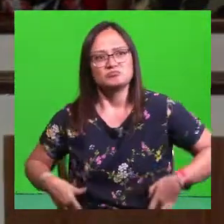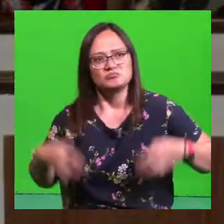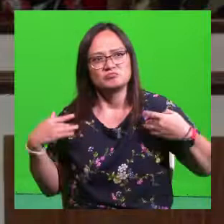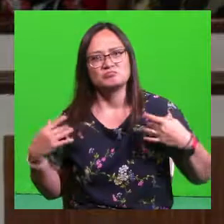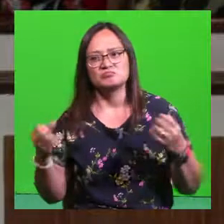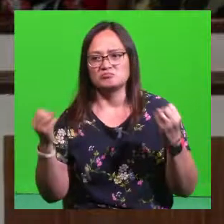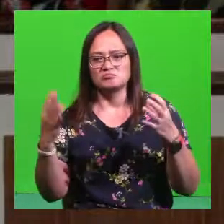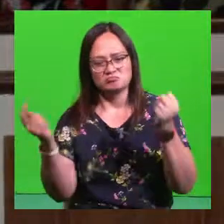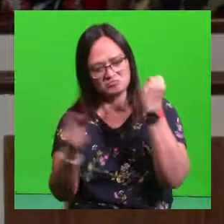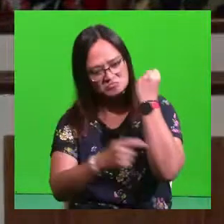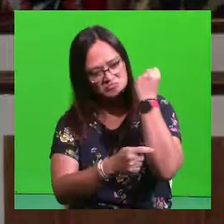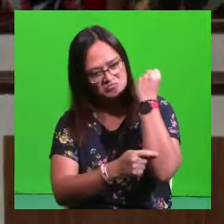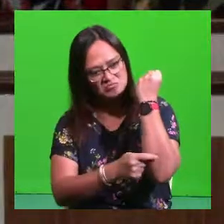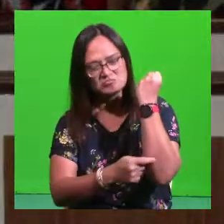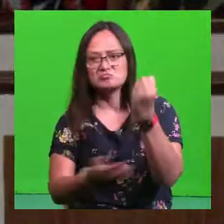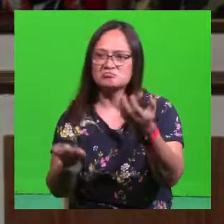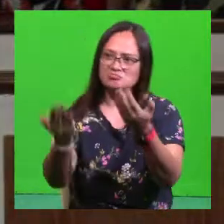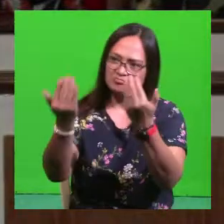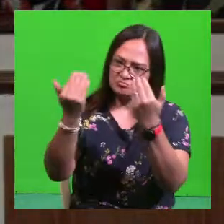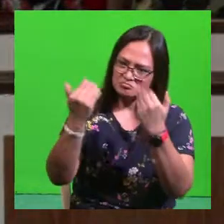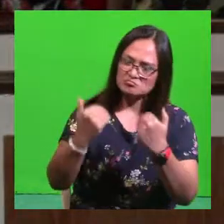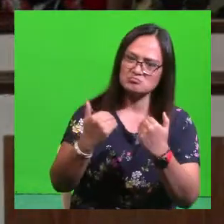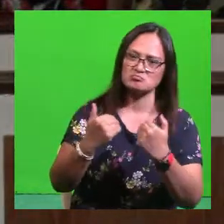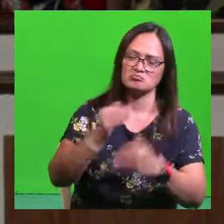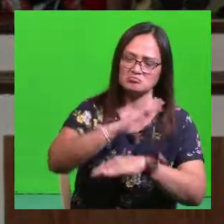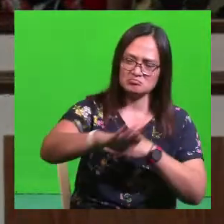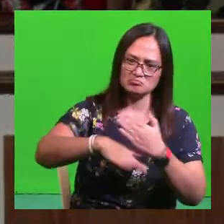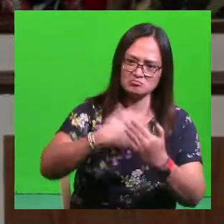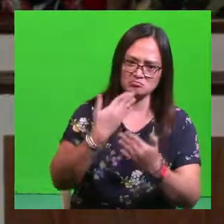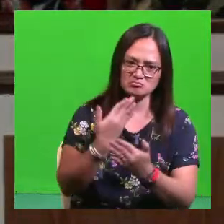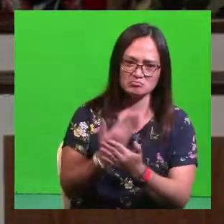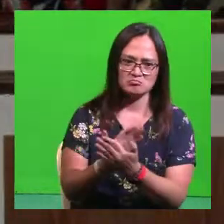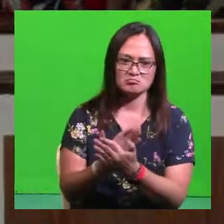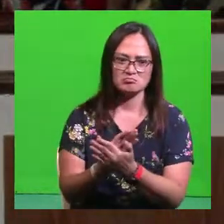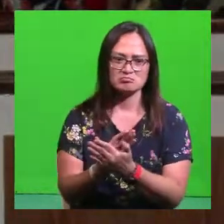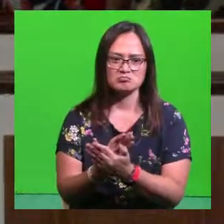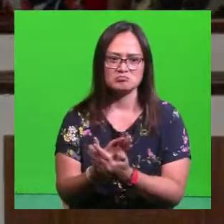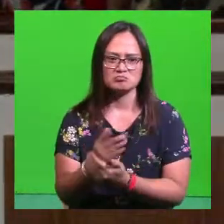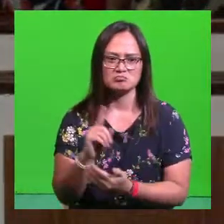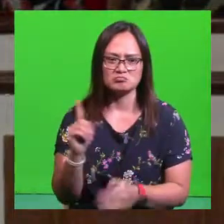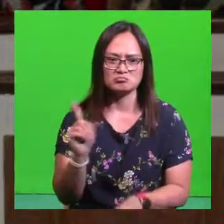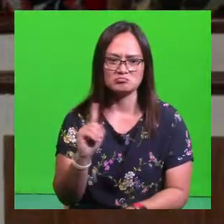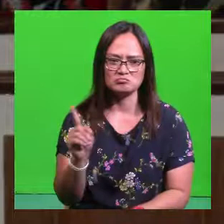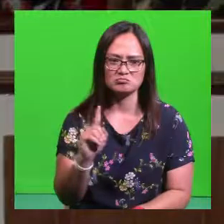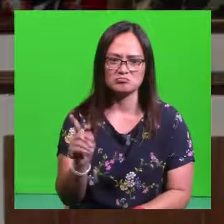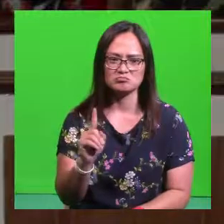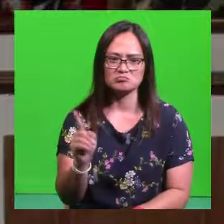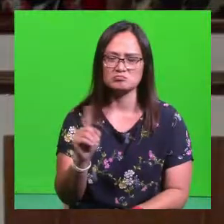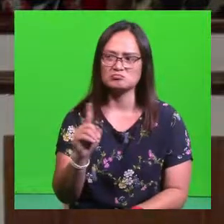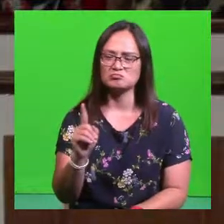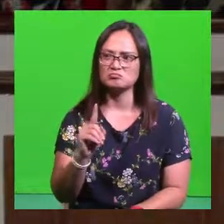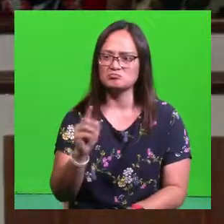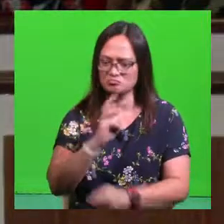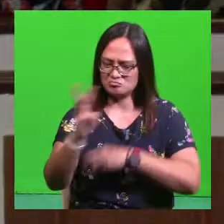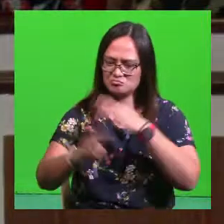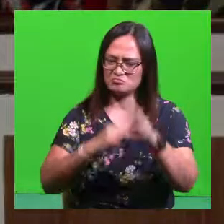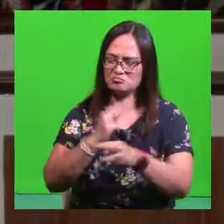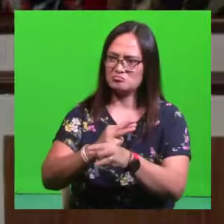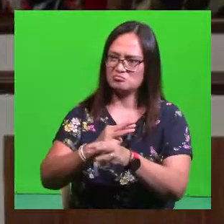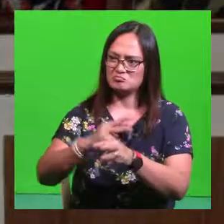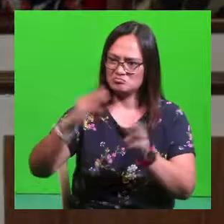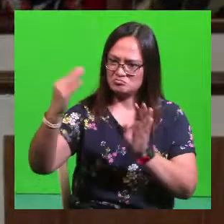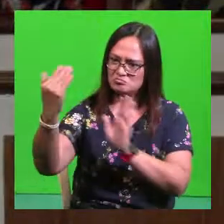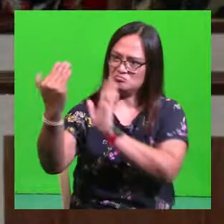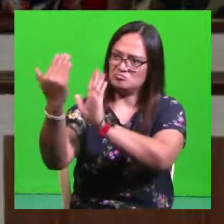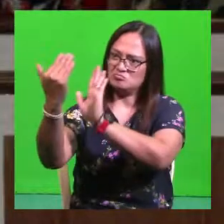Lahat ng kung anong ihaharap ng mundo'y hinaharap sa atin. Ika